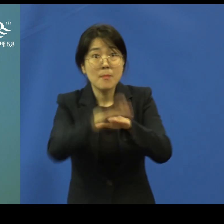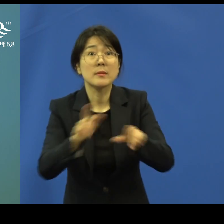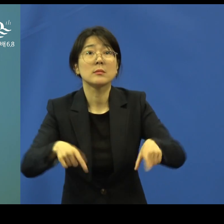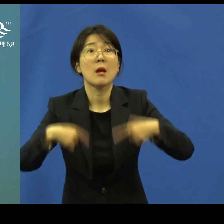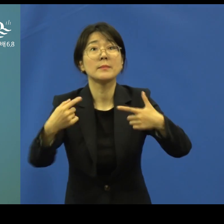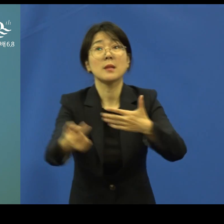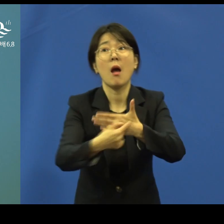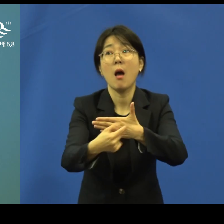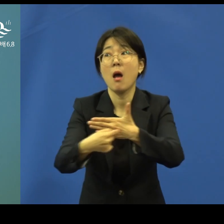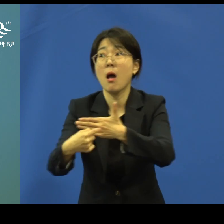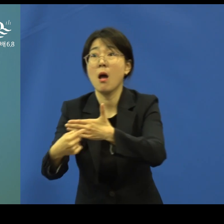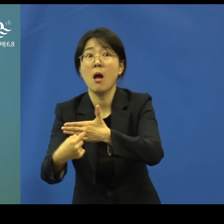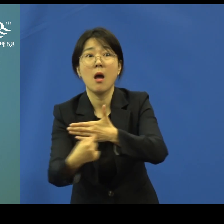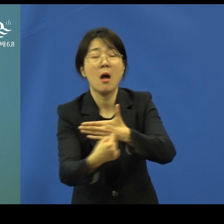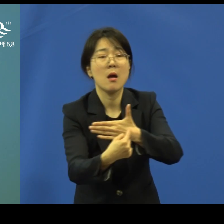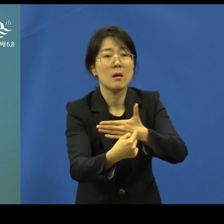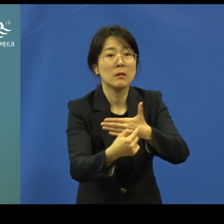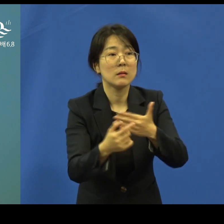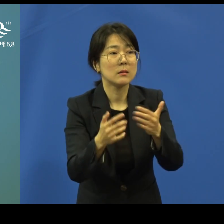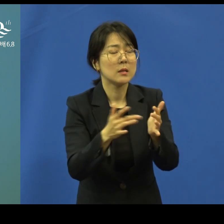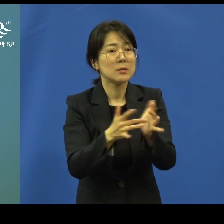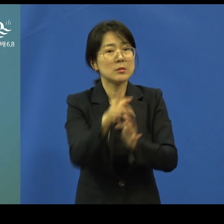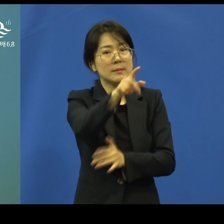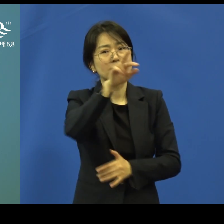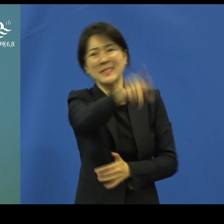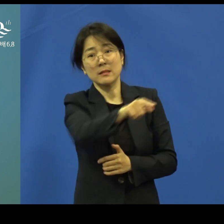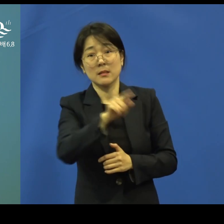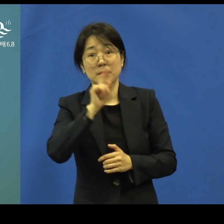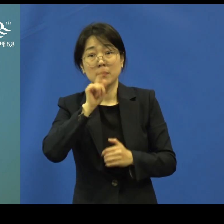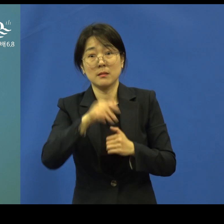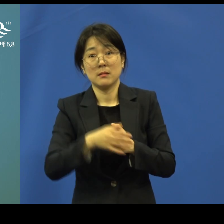것입니다. 근데 주님이 보기에는 그게 아니라는 거예요.